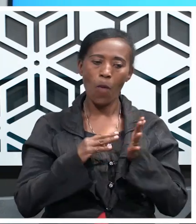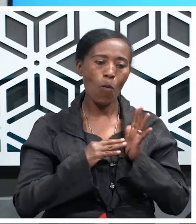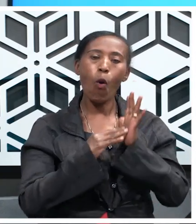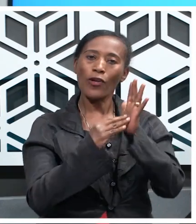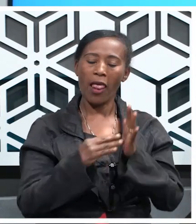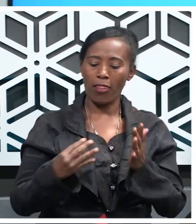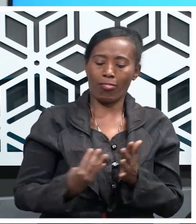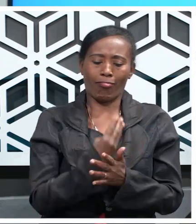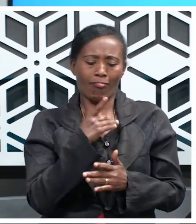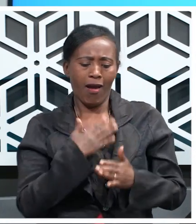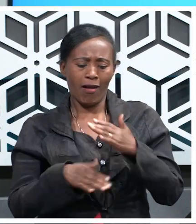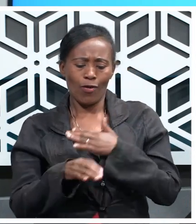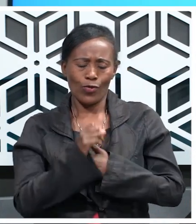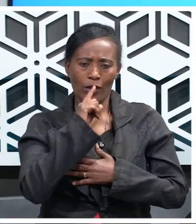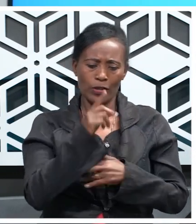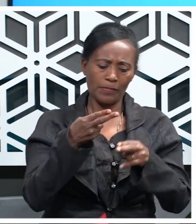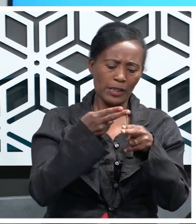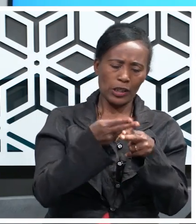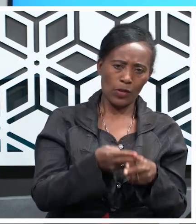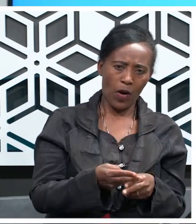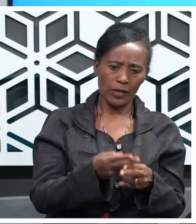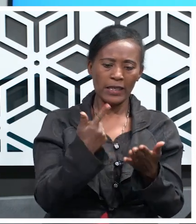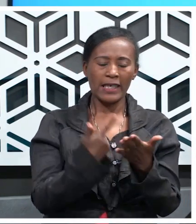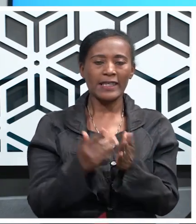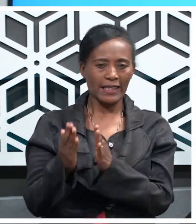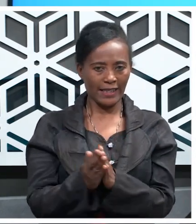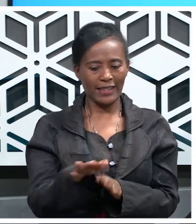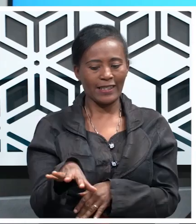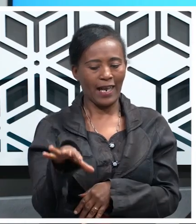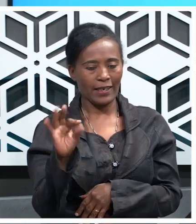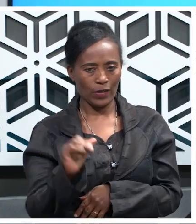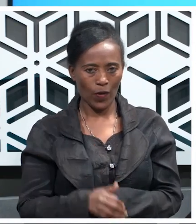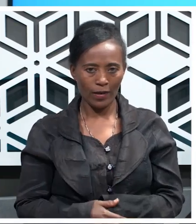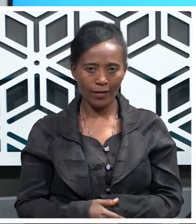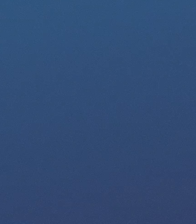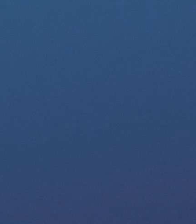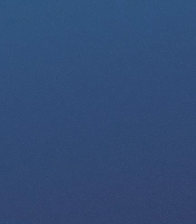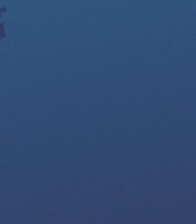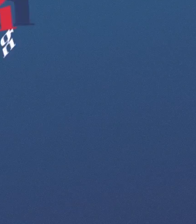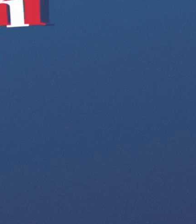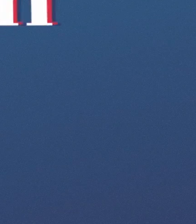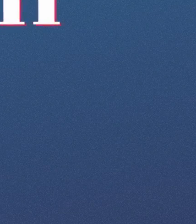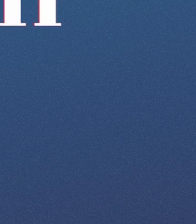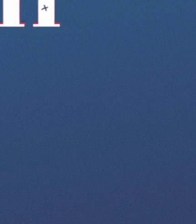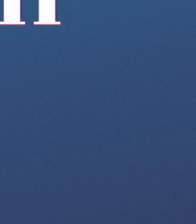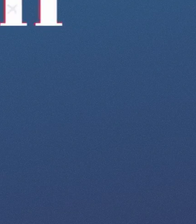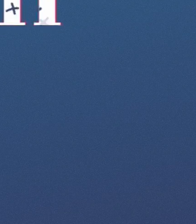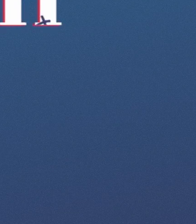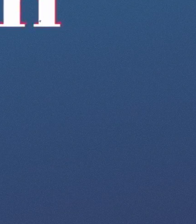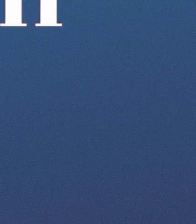አዘጋጅ ሞዴሊስት ናት። የአካል ጉዳቷንም ስሟንም ከዚሁ ዝግጅት እናገኘዋለን።